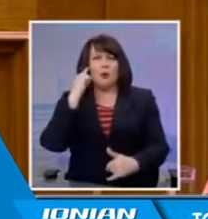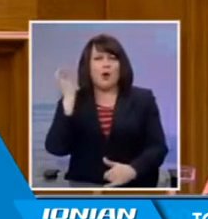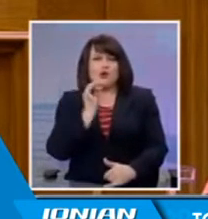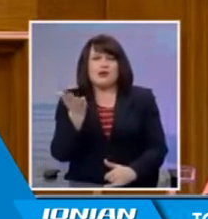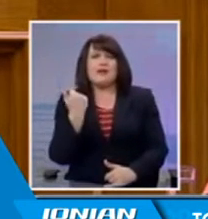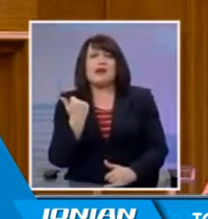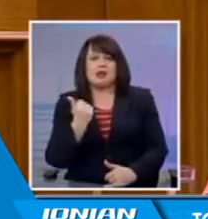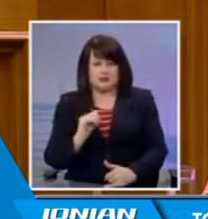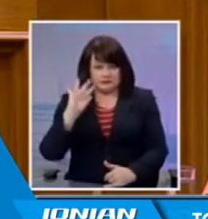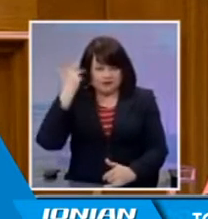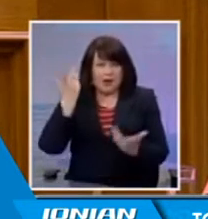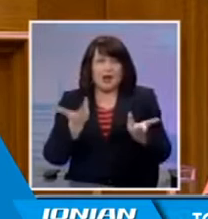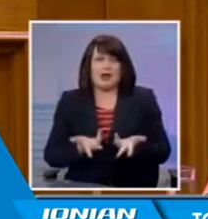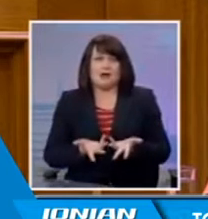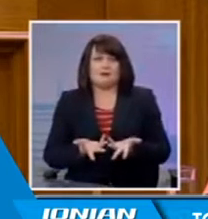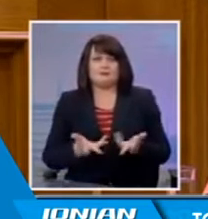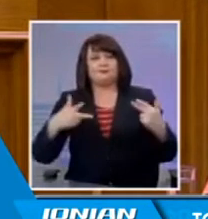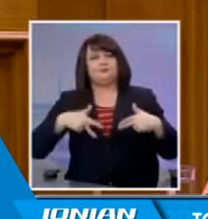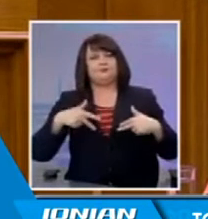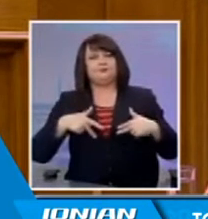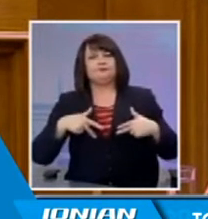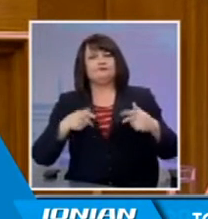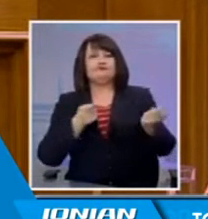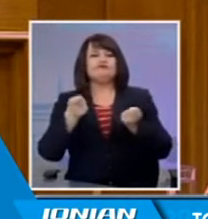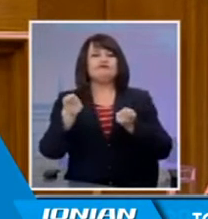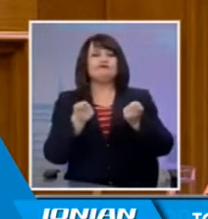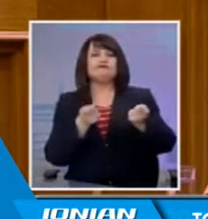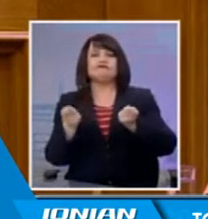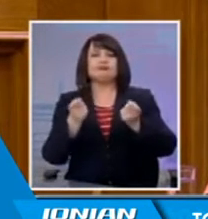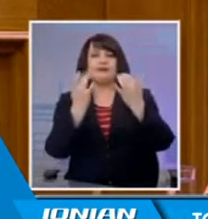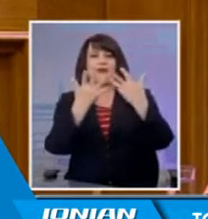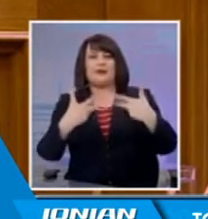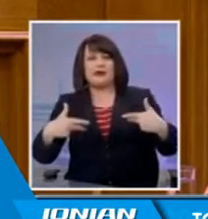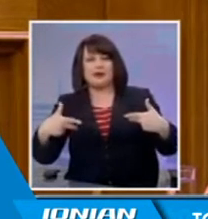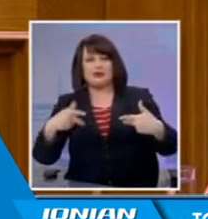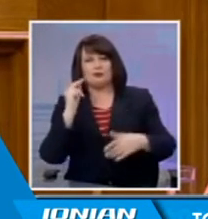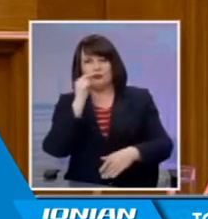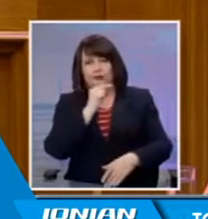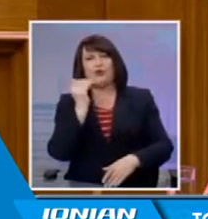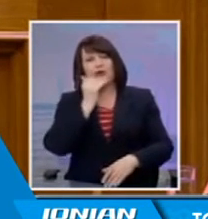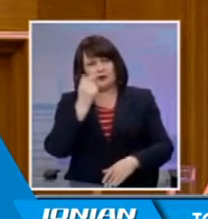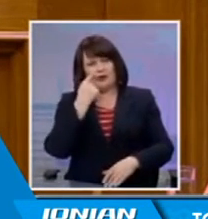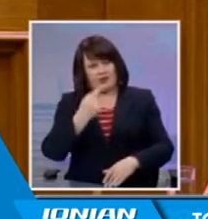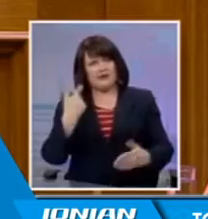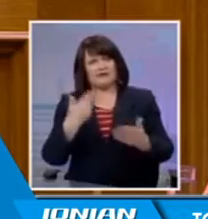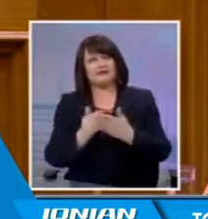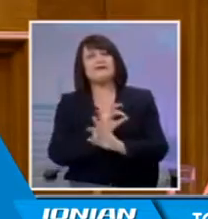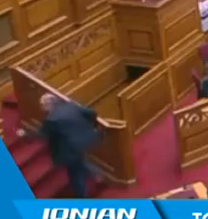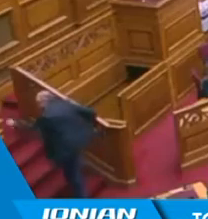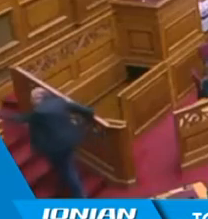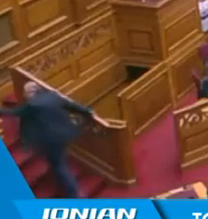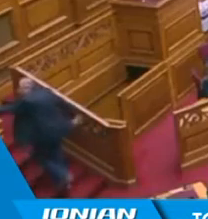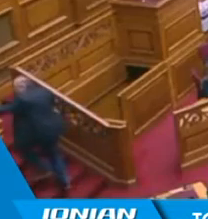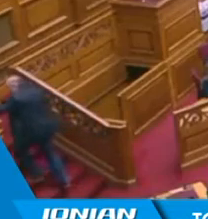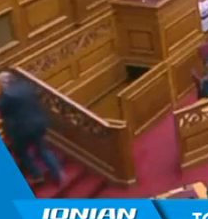με πρωταγωνιστή την κυβέρνηση και τον Πρωθυπουργό θα τελειώσει σύντομα. Να είστε σίγουροι.